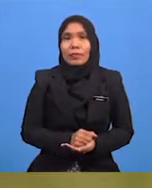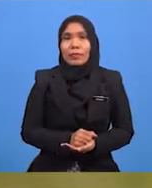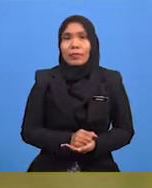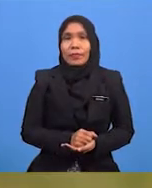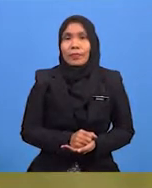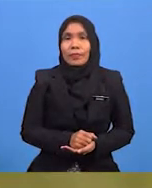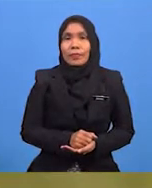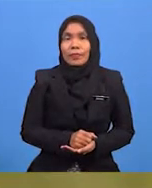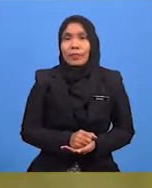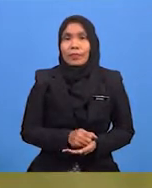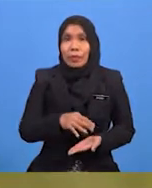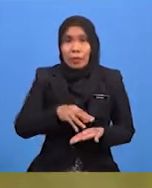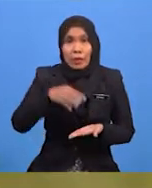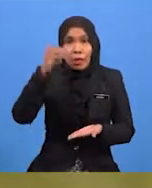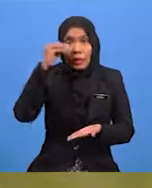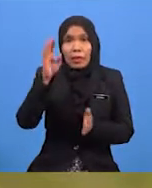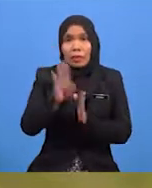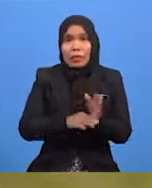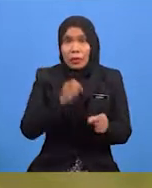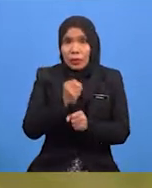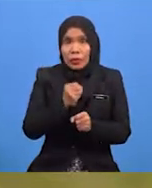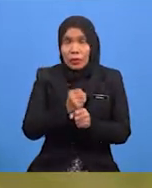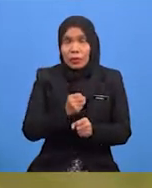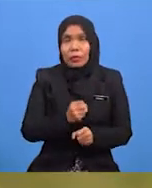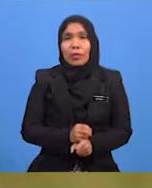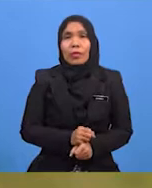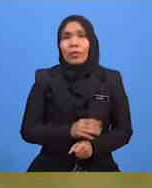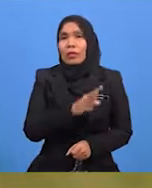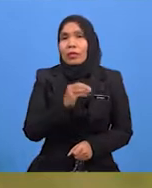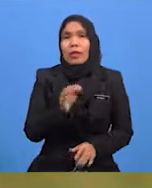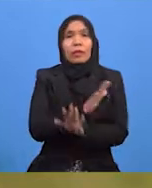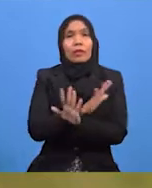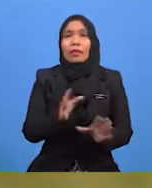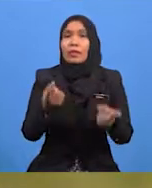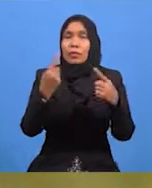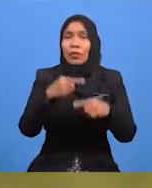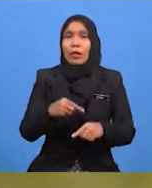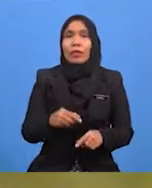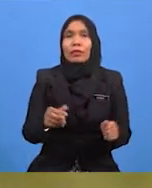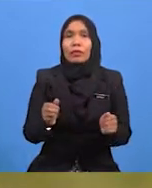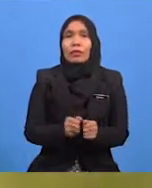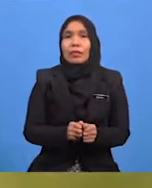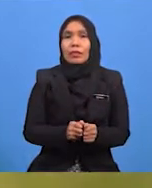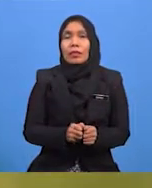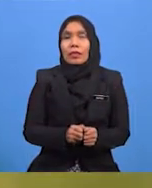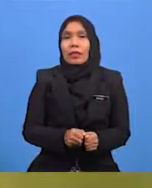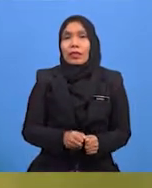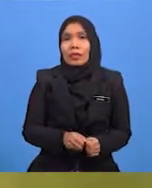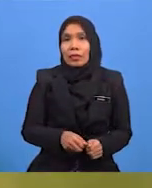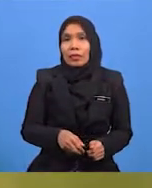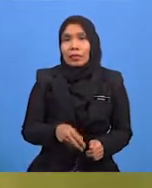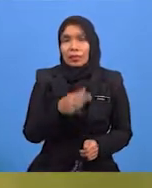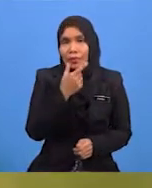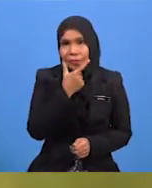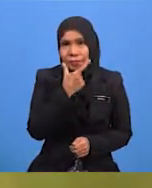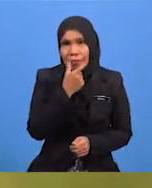itu belajar bersungguh-sungguh dan tidak pulang dengan kekecewaan. Baiklah,